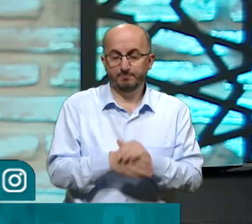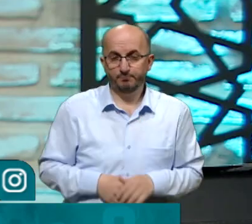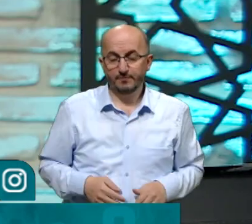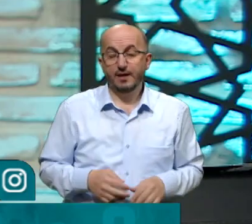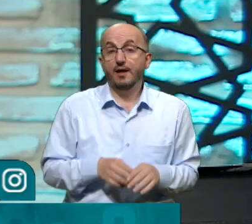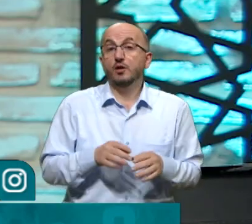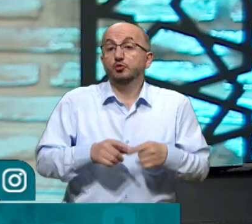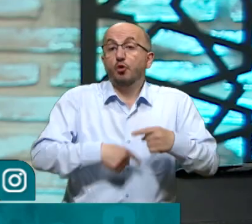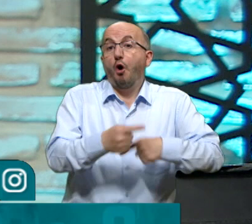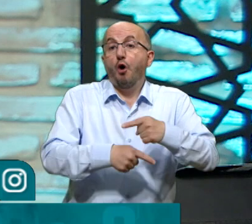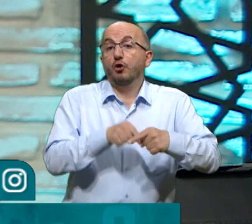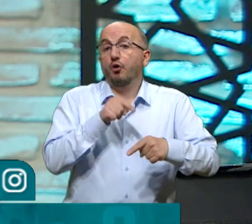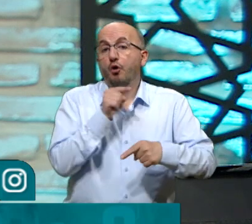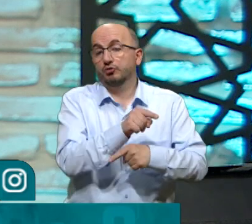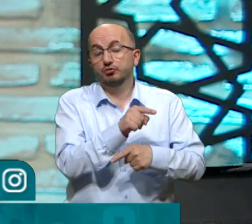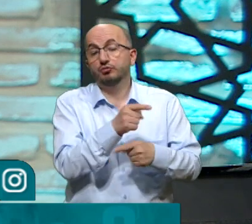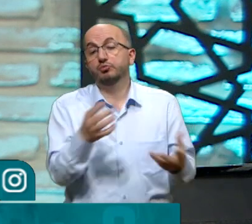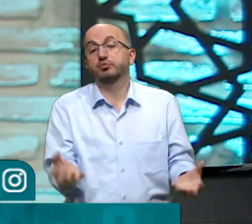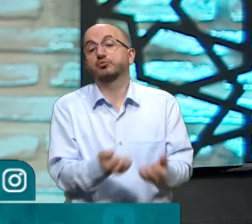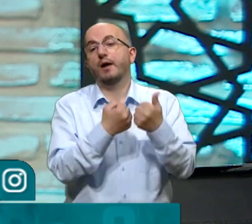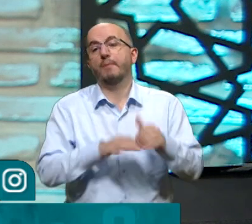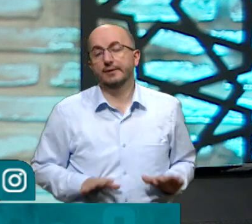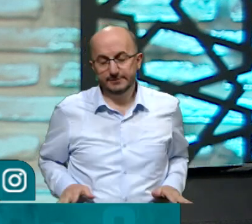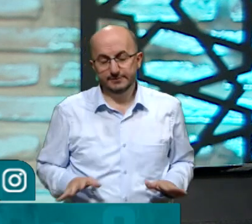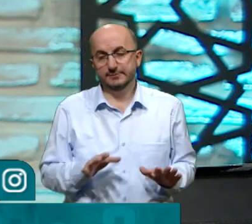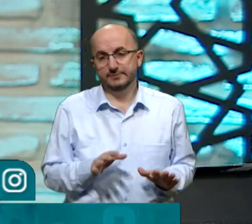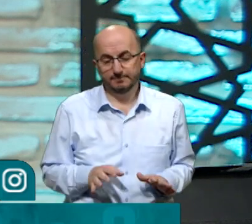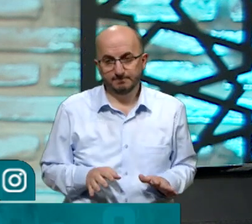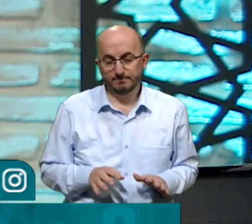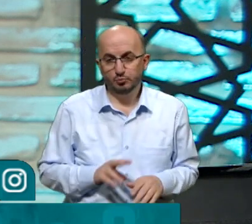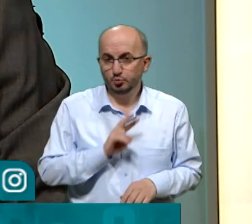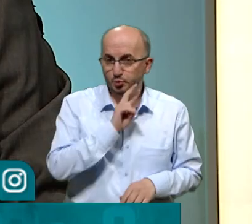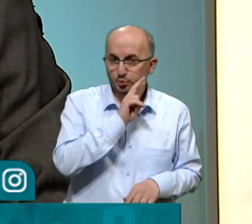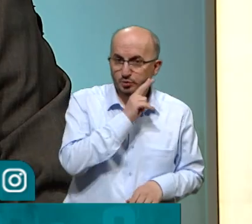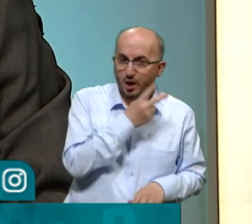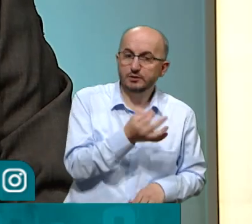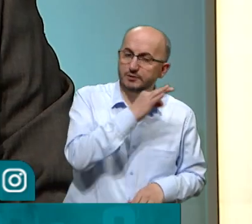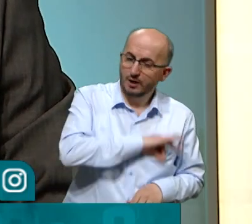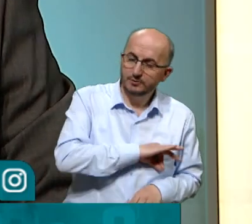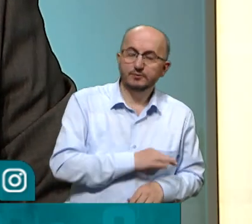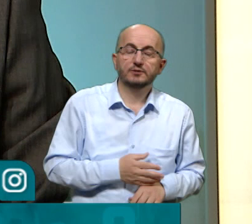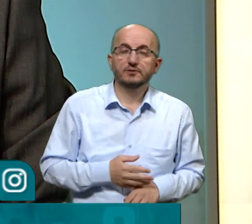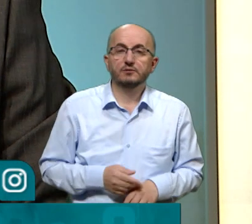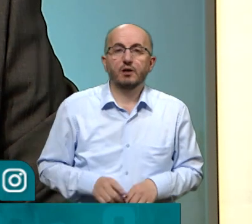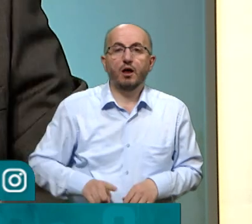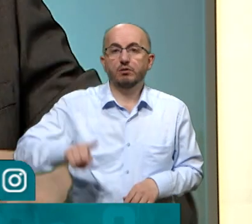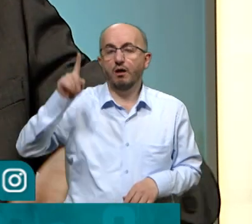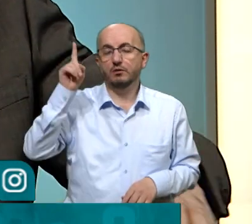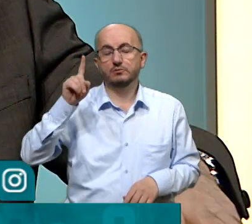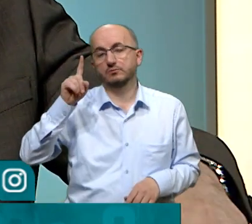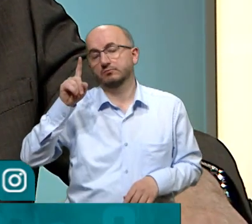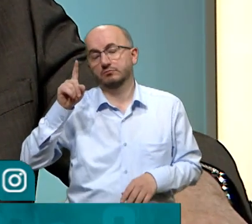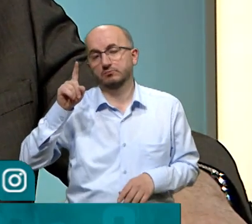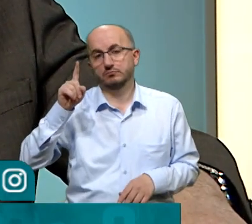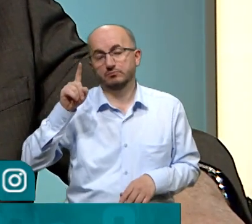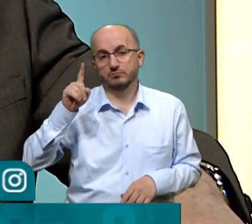soy Ne Yapmaz onun hiçbir şekilde kurtarmaz Efendim günahkâr Allah'ın meşiet-i altındadır nasıl